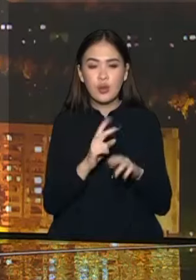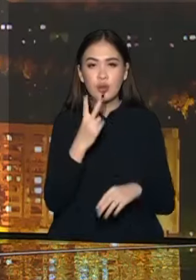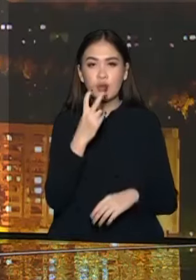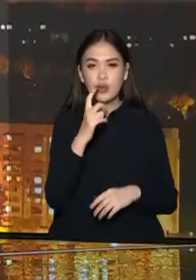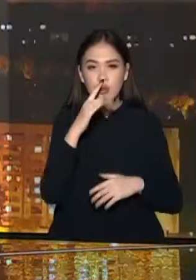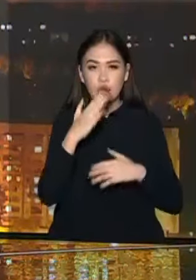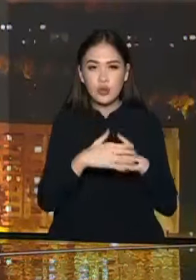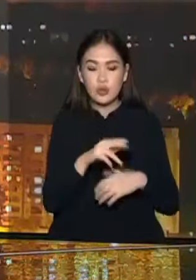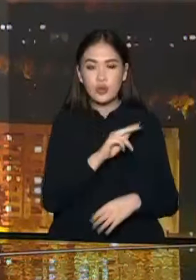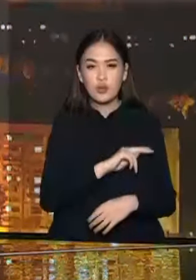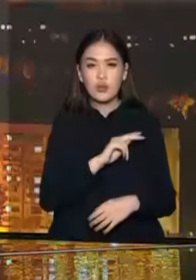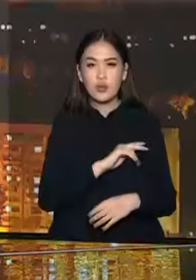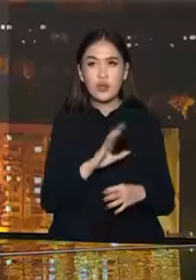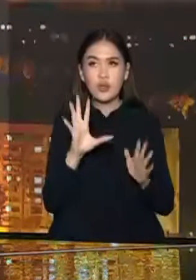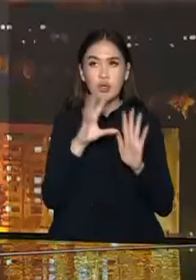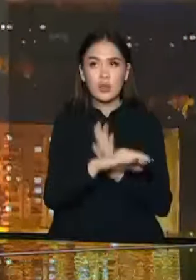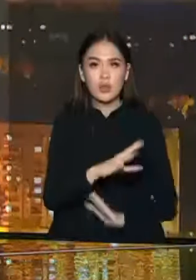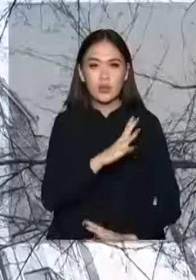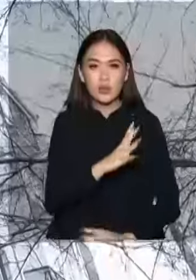200-дей жұмысшы тартылды.